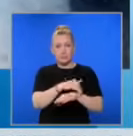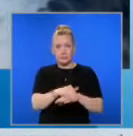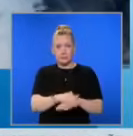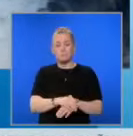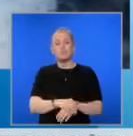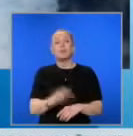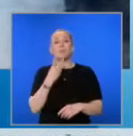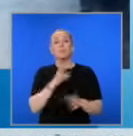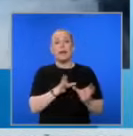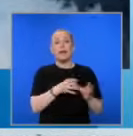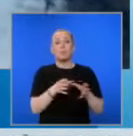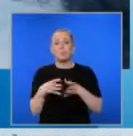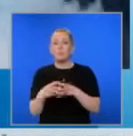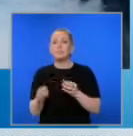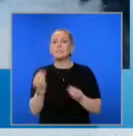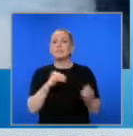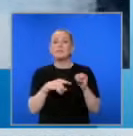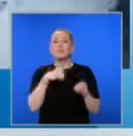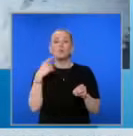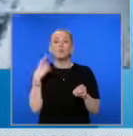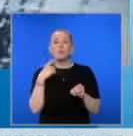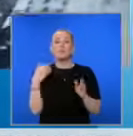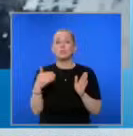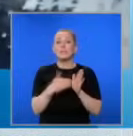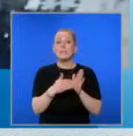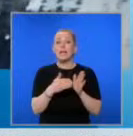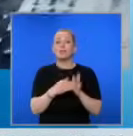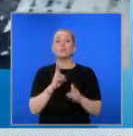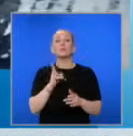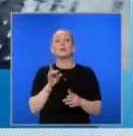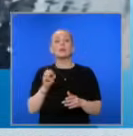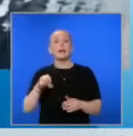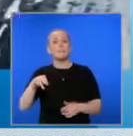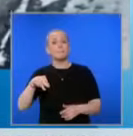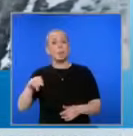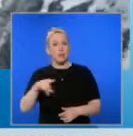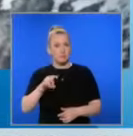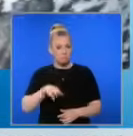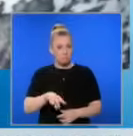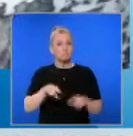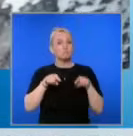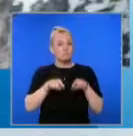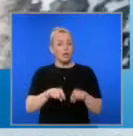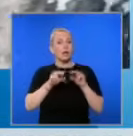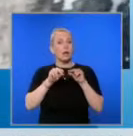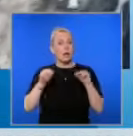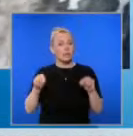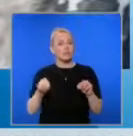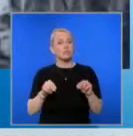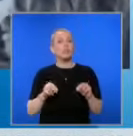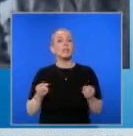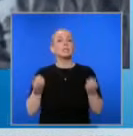Украйна, съставени от руснаци, борещи се срещу Кремъл, твърдят на страниците си в социалните мрежи, че са дали начало на нахлуване